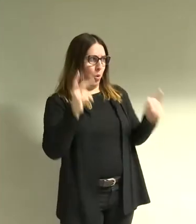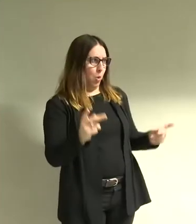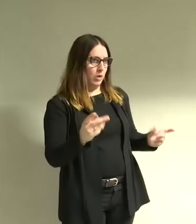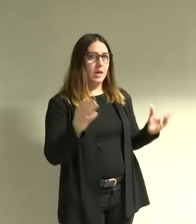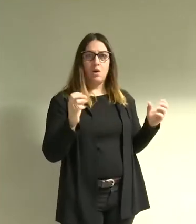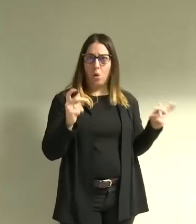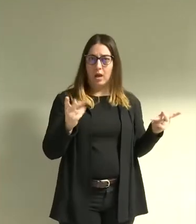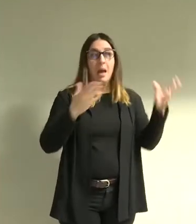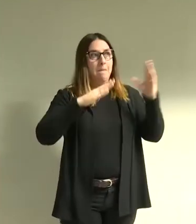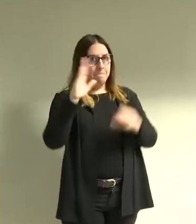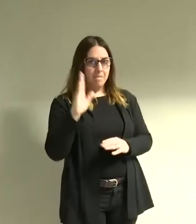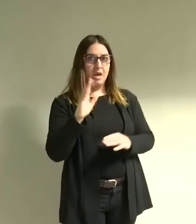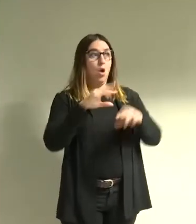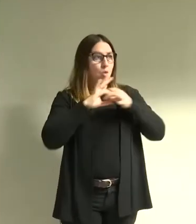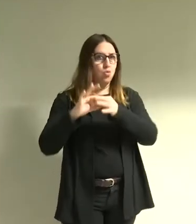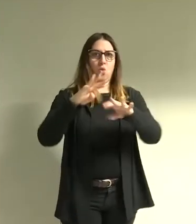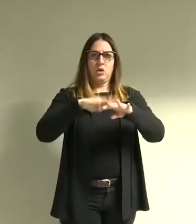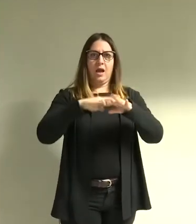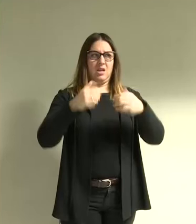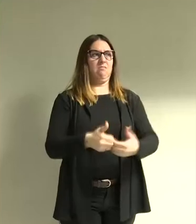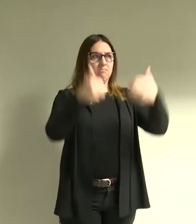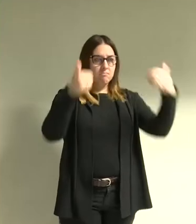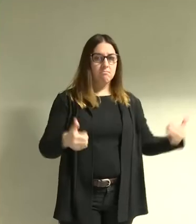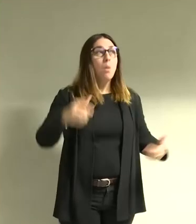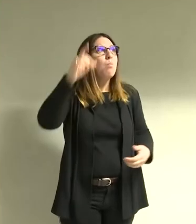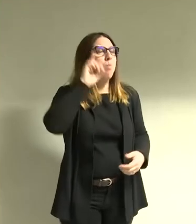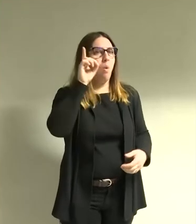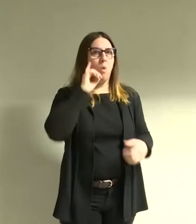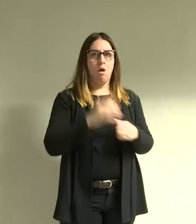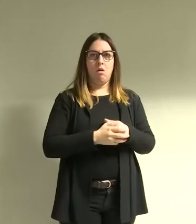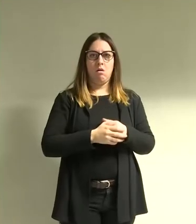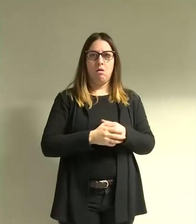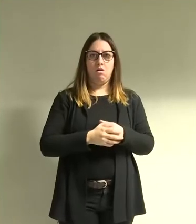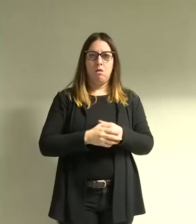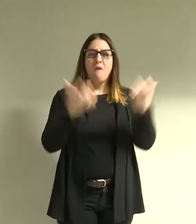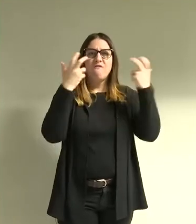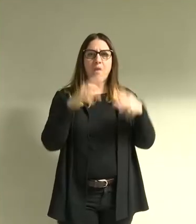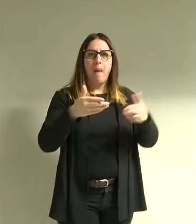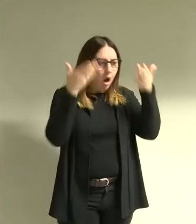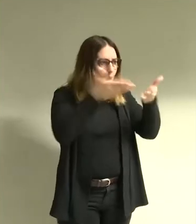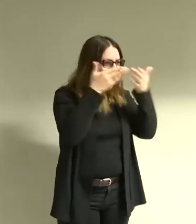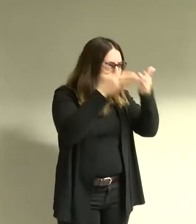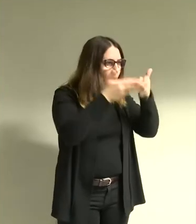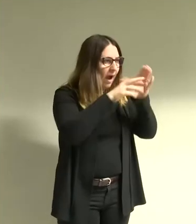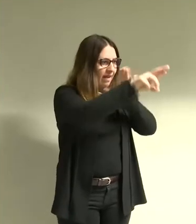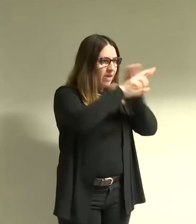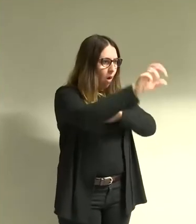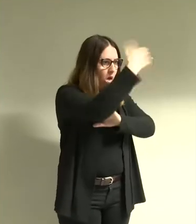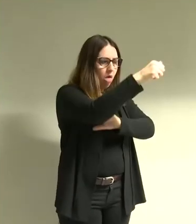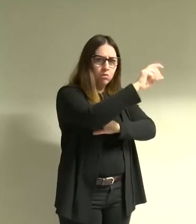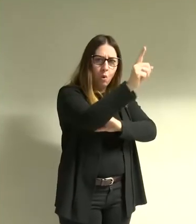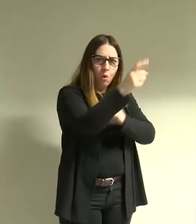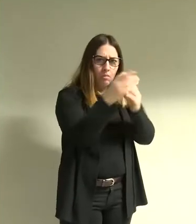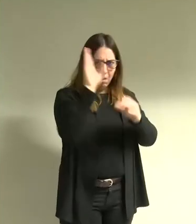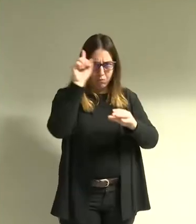excuser les unions de quartier on ne vous demande pas à ce qu'ils soient vos seuls interlocuteurs mais n'empêche que pourquoi